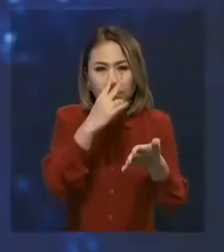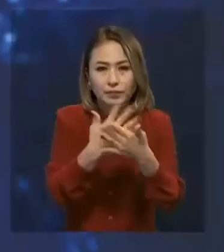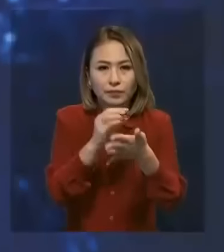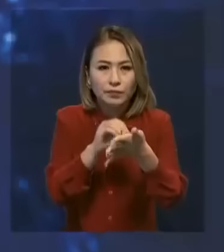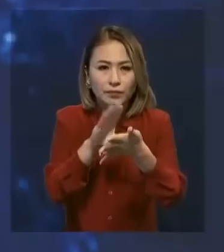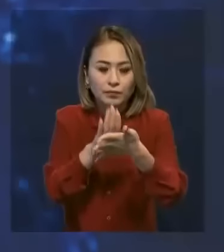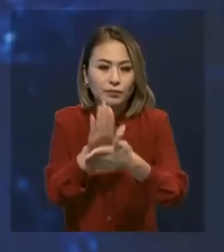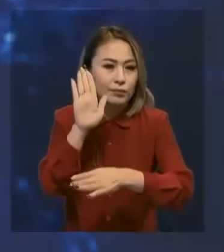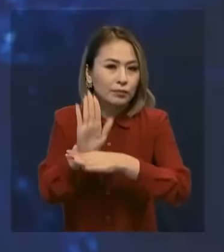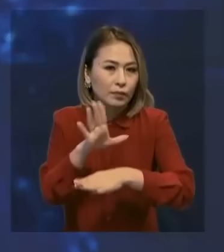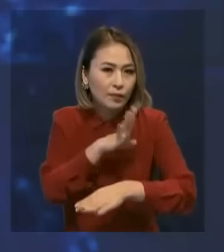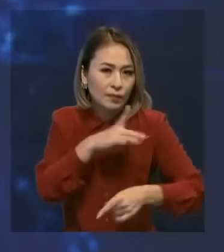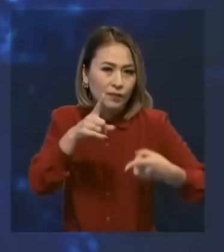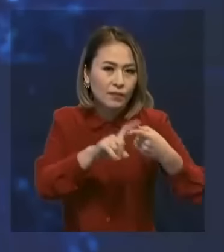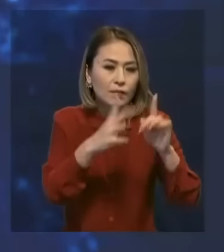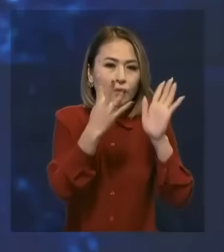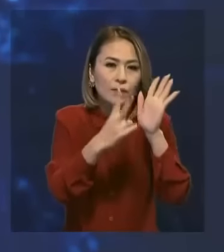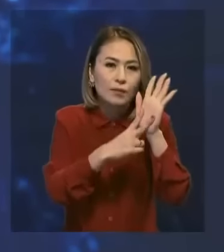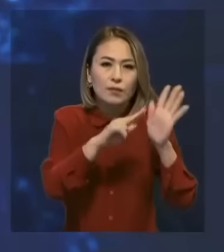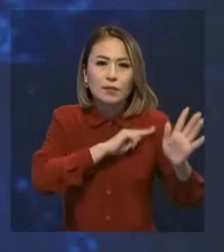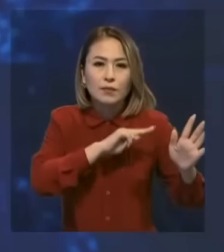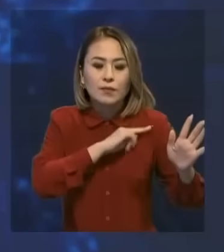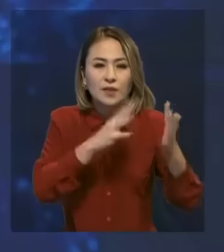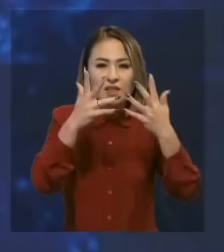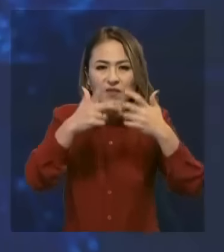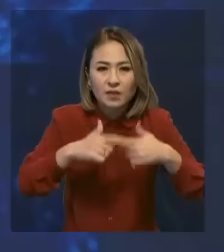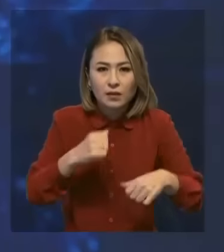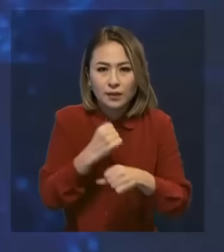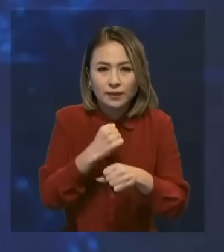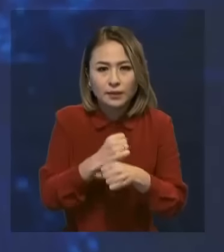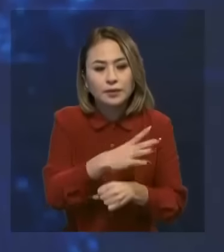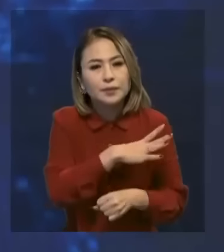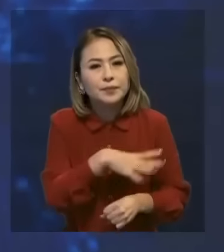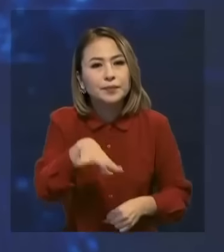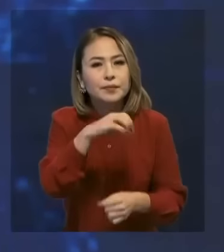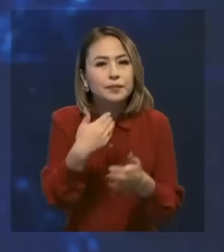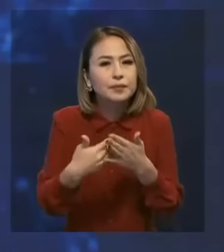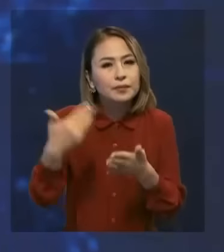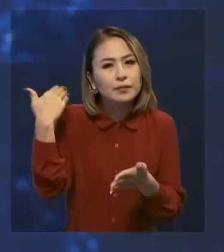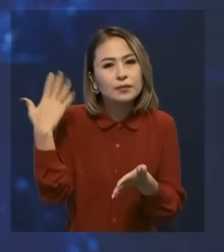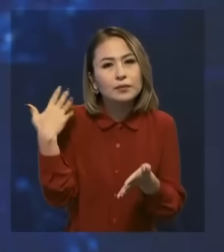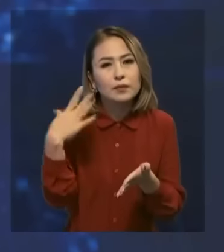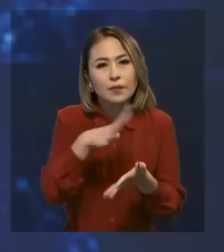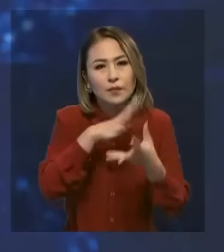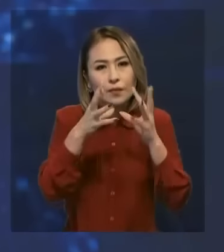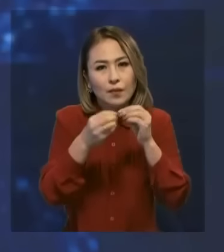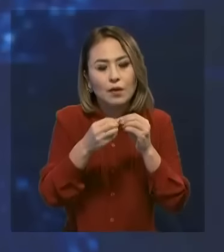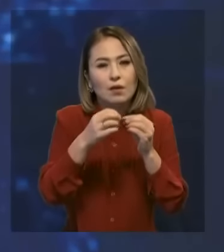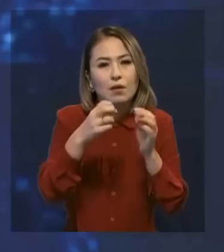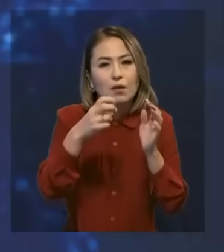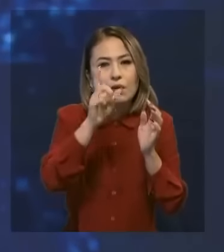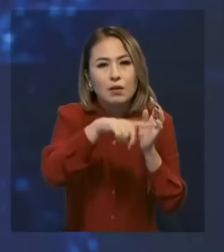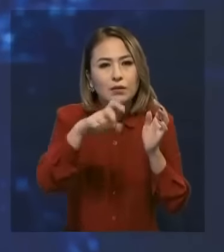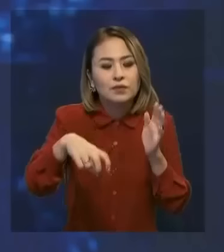көрсетілуін жүктеген еді. Соған байланысты ведомствоның 47 қызмет түрі цифрланған. Мысалы, бұрын азаматтық хал актілерді тіркеу